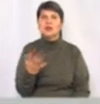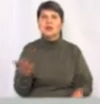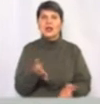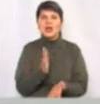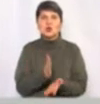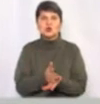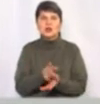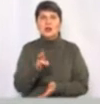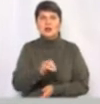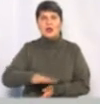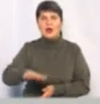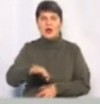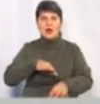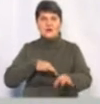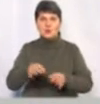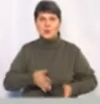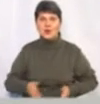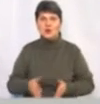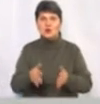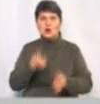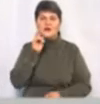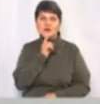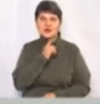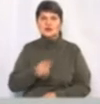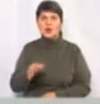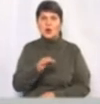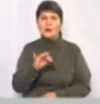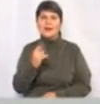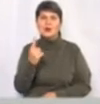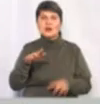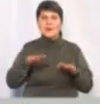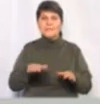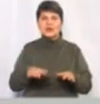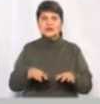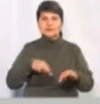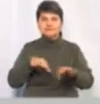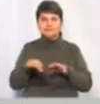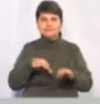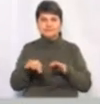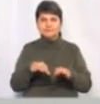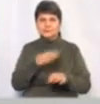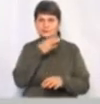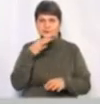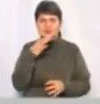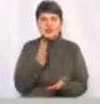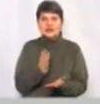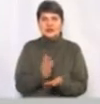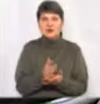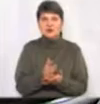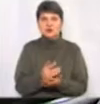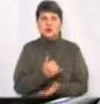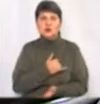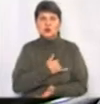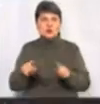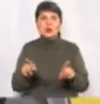розташовані на автомобільних дорогах Вінницької області. І одне місце концентрації дорожньо-транспортних пригод також знаходиться у нас